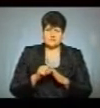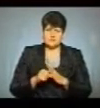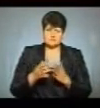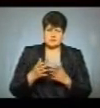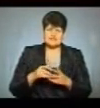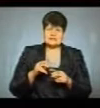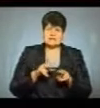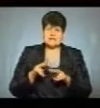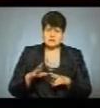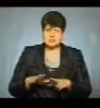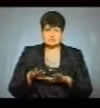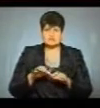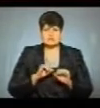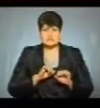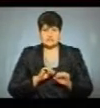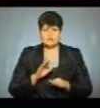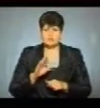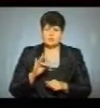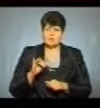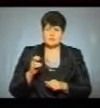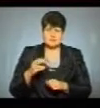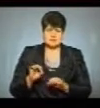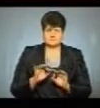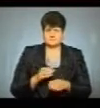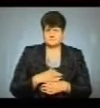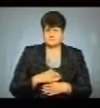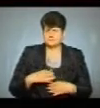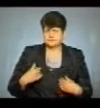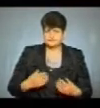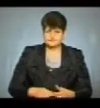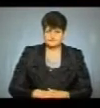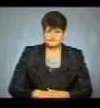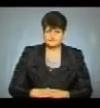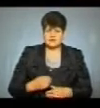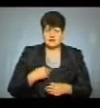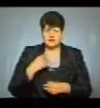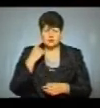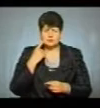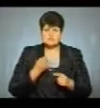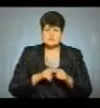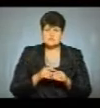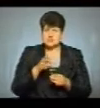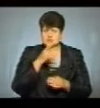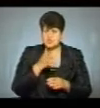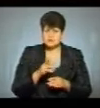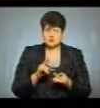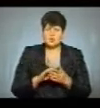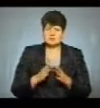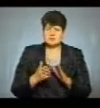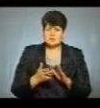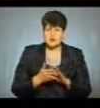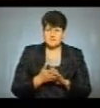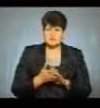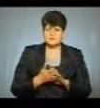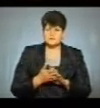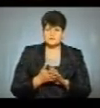слідчі, та позицію захисників Володимир Рубінський не розповів. Я думаю, що на даний час, знову, щодо встановлених фактичних